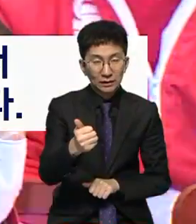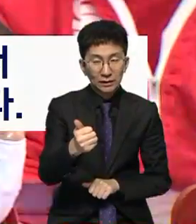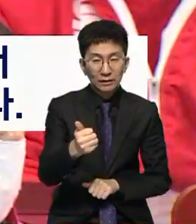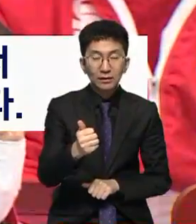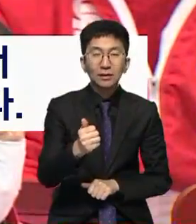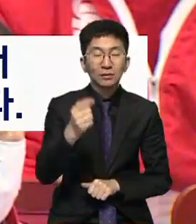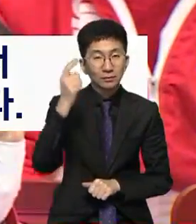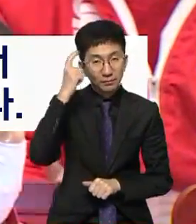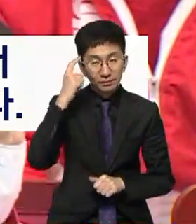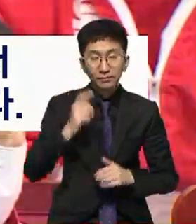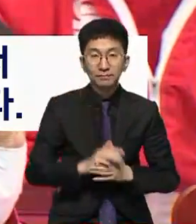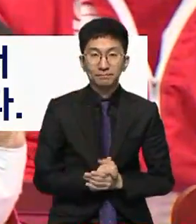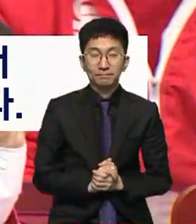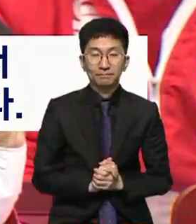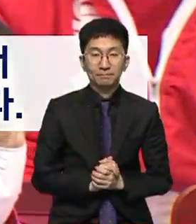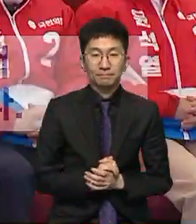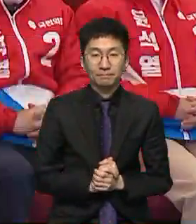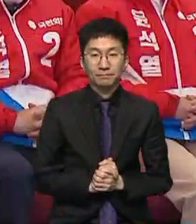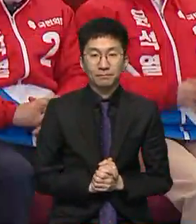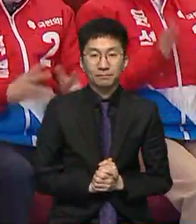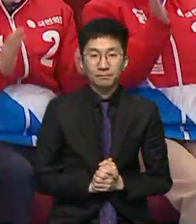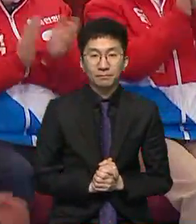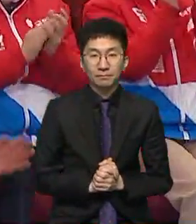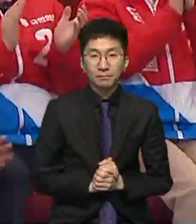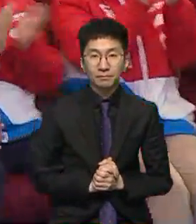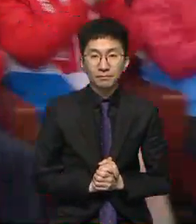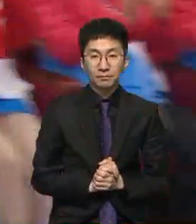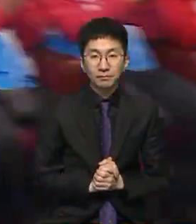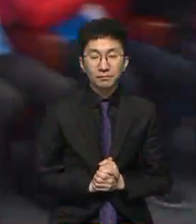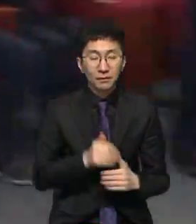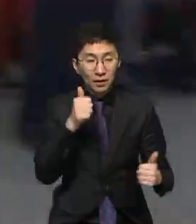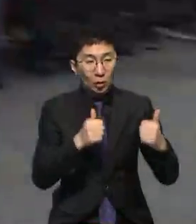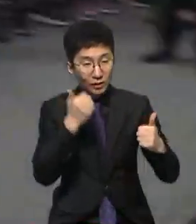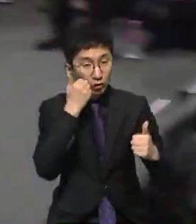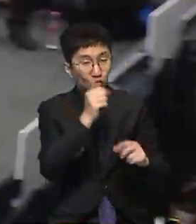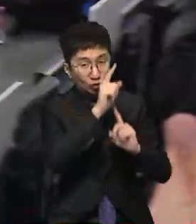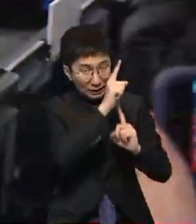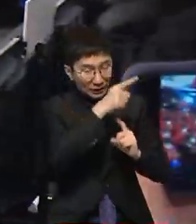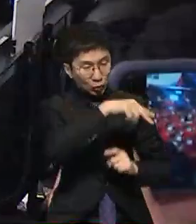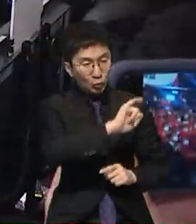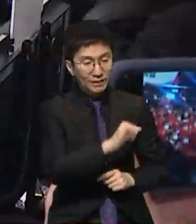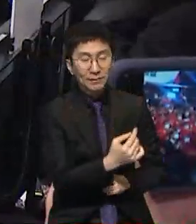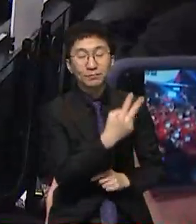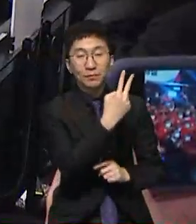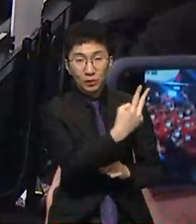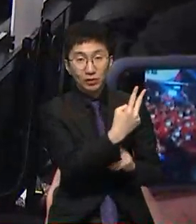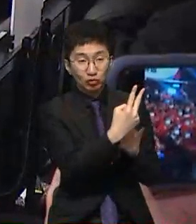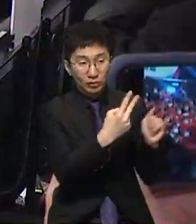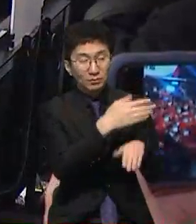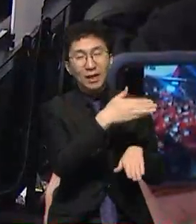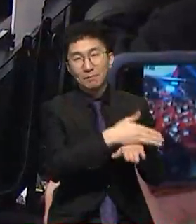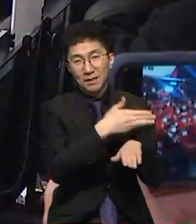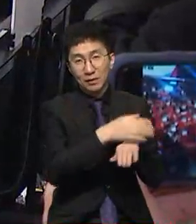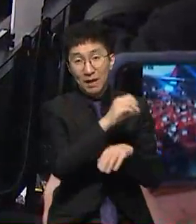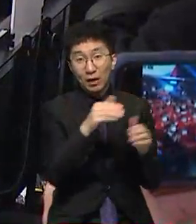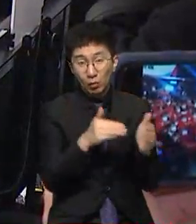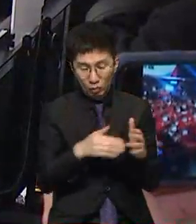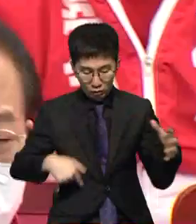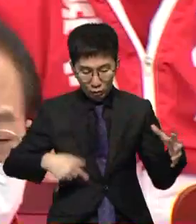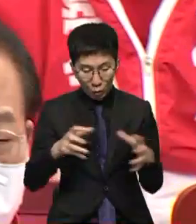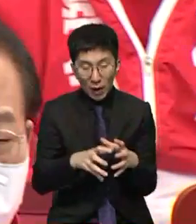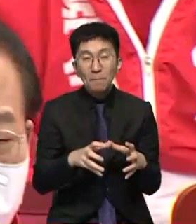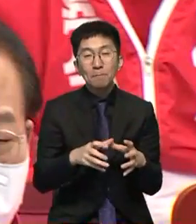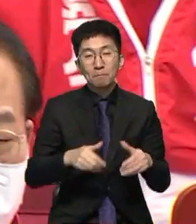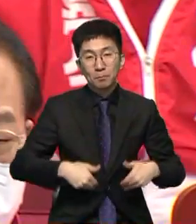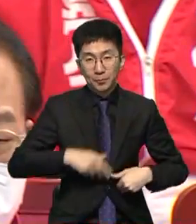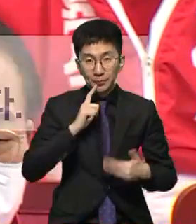승리가 아닌가 그렇게 생각을 합니다. 경쟁자였던 이재명, 심상정 후보에게 감사한다며 통합을 강조했습니다.